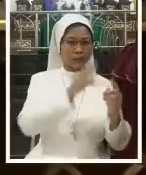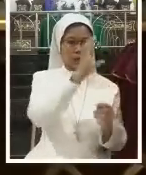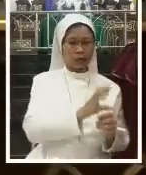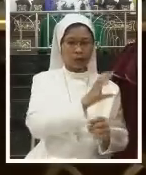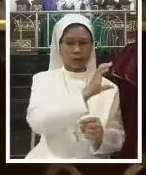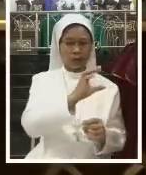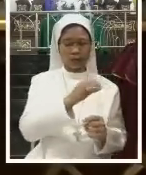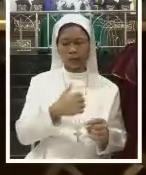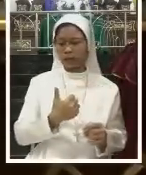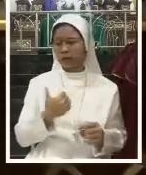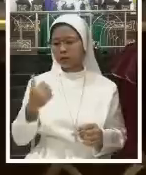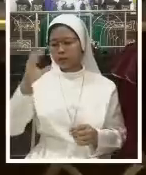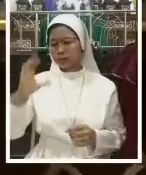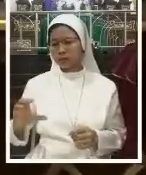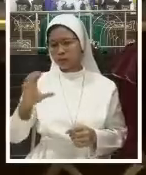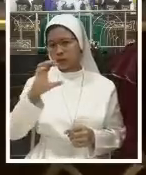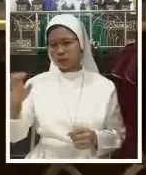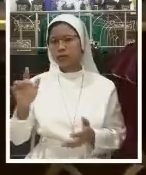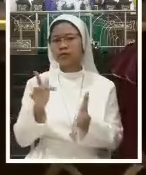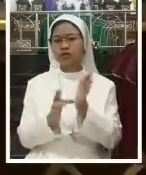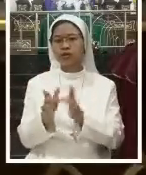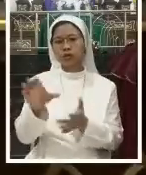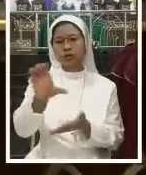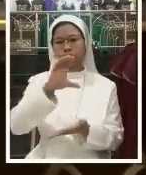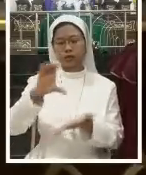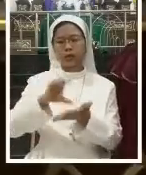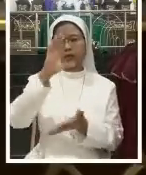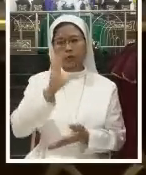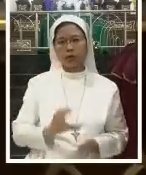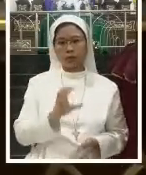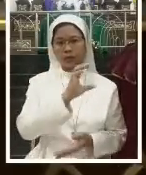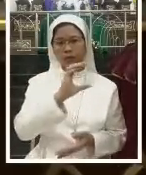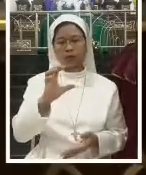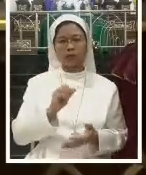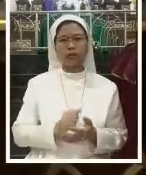wala. Ang mga nag-aagi naglalanghad sa iya,